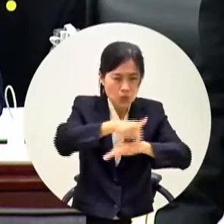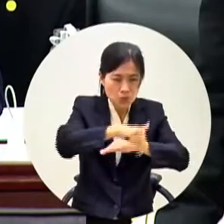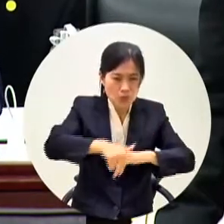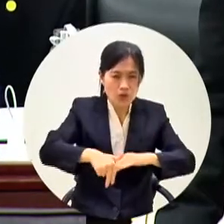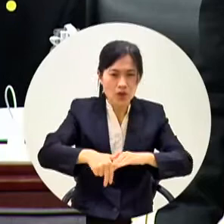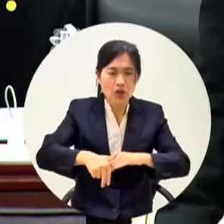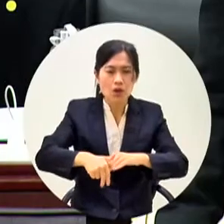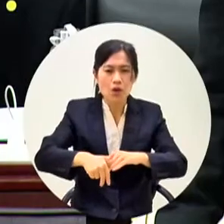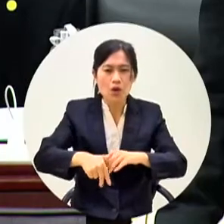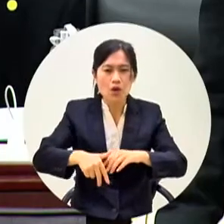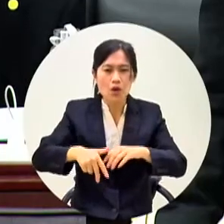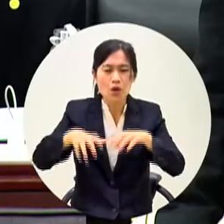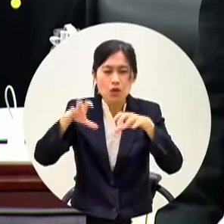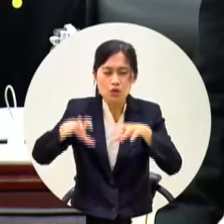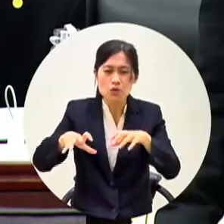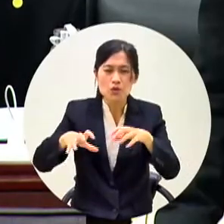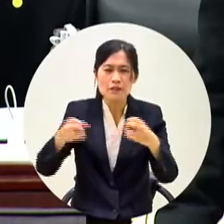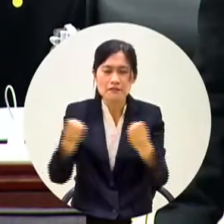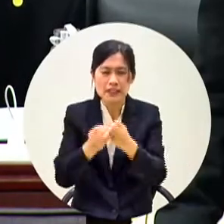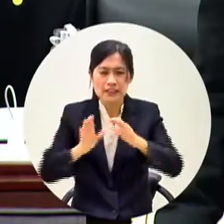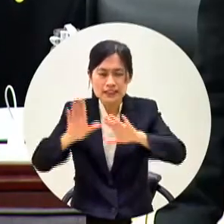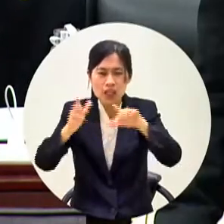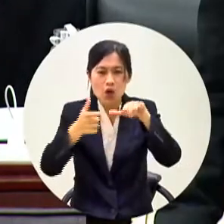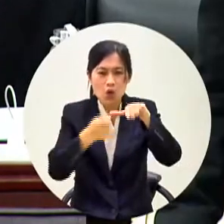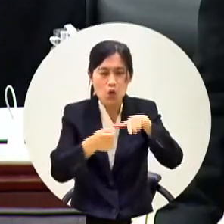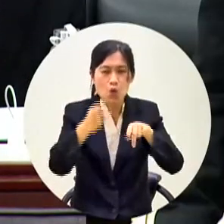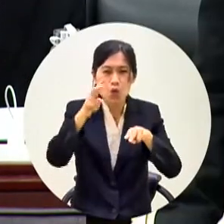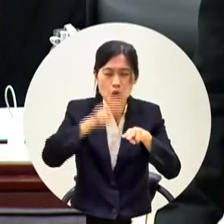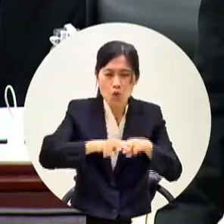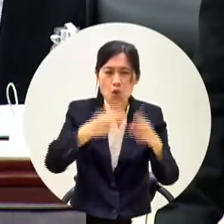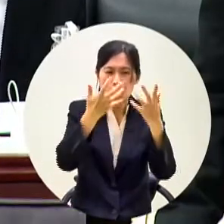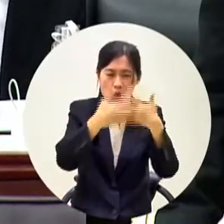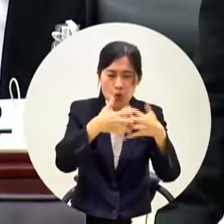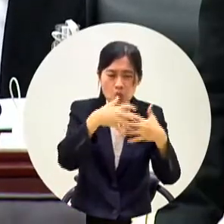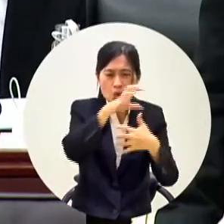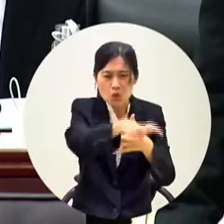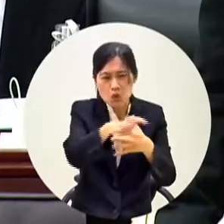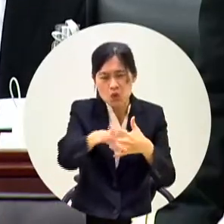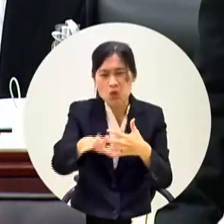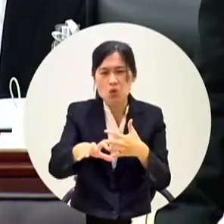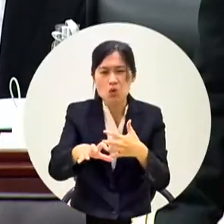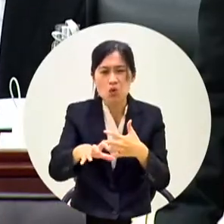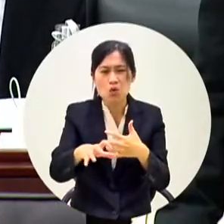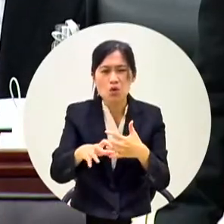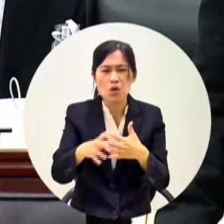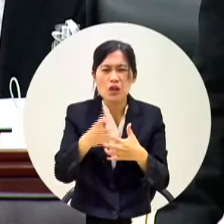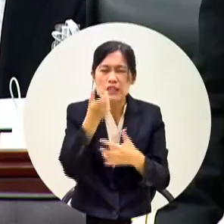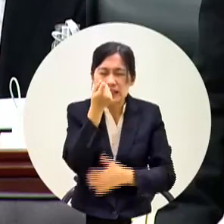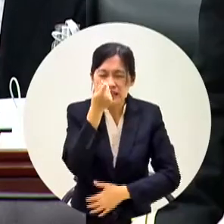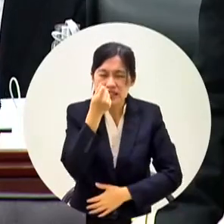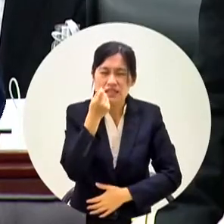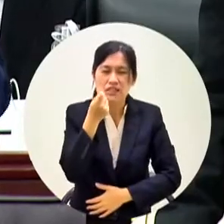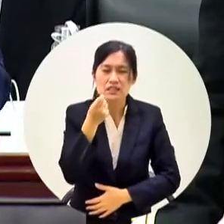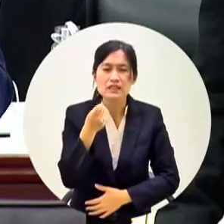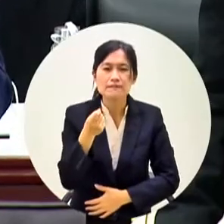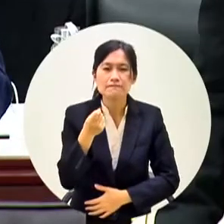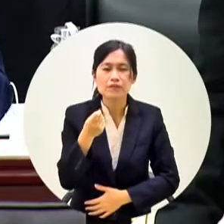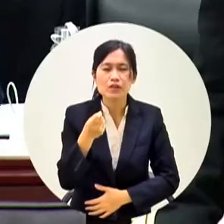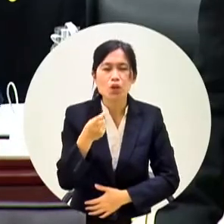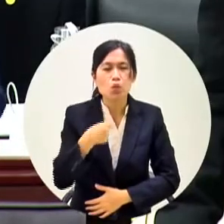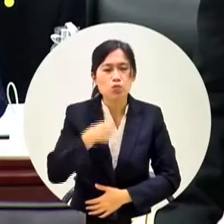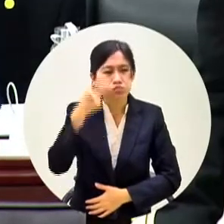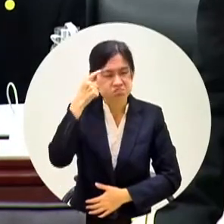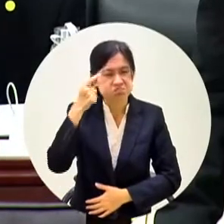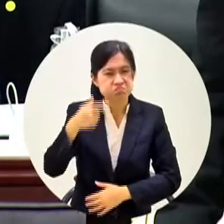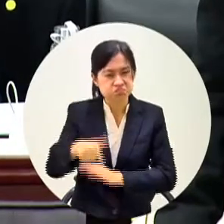即、哦、基础的公共设施。有较少，啊嘛有较无好，所以爱赶紧度，甲这个基